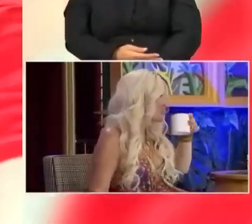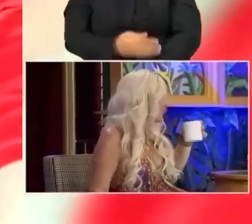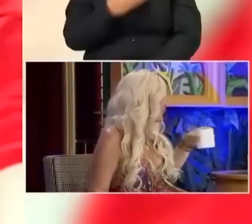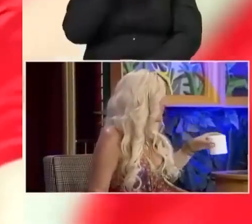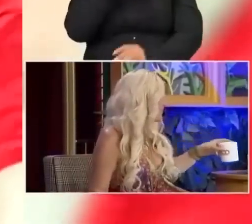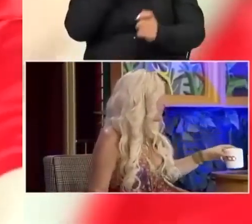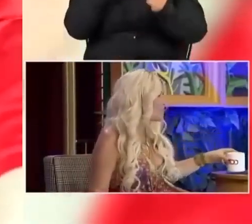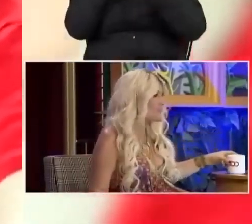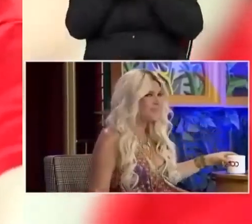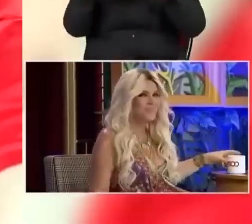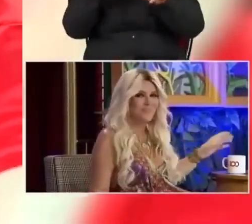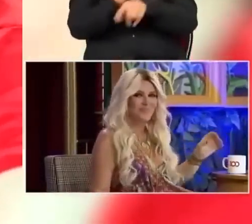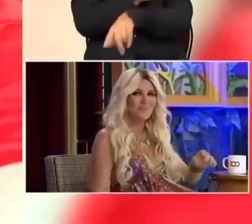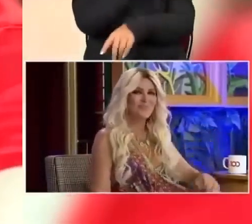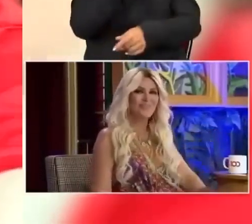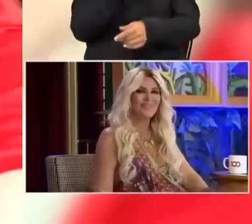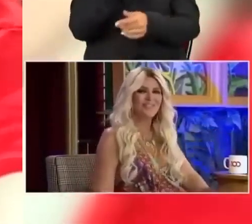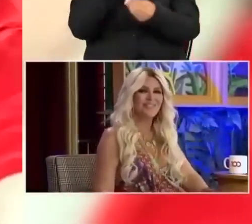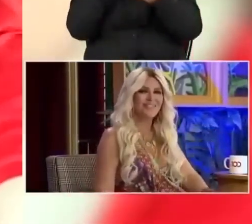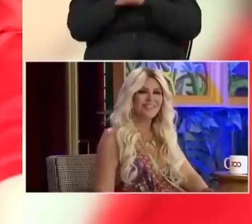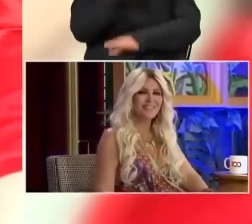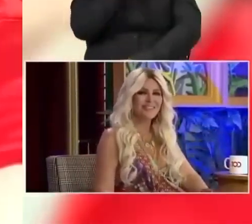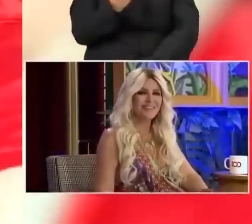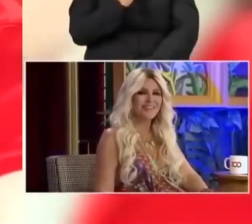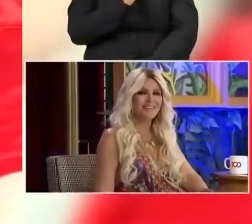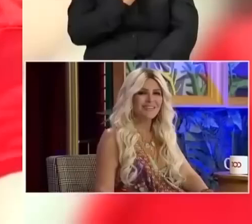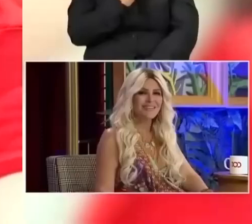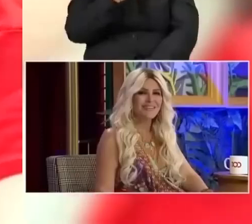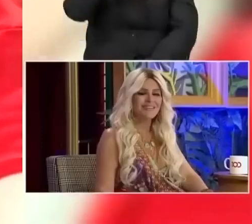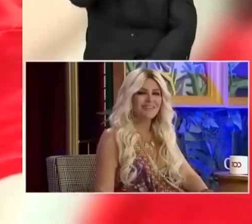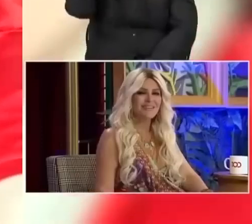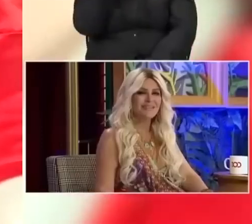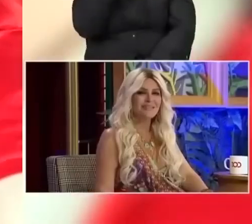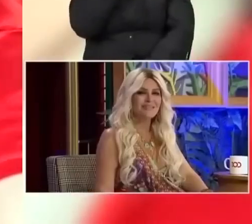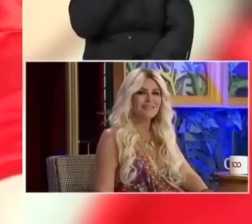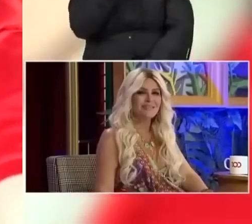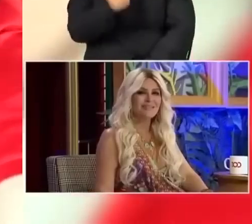Çok değişik duygular bunlar. Çok samimi söylüyorum. Şarap gibi kadınım.